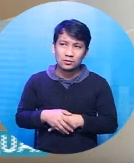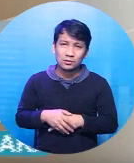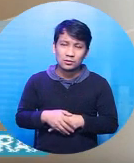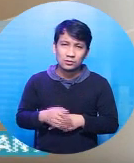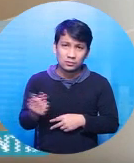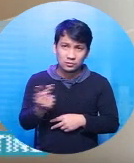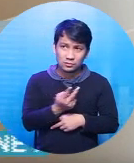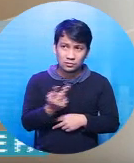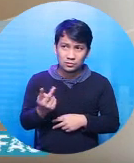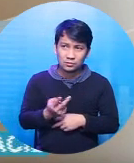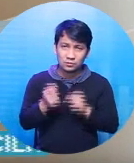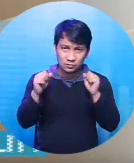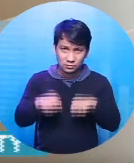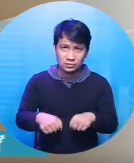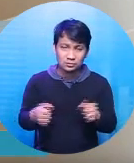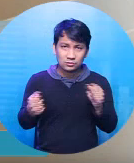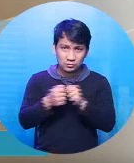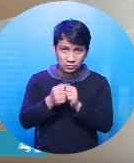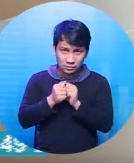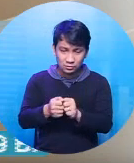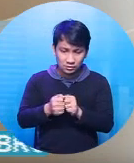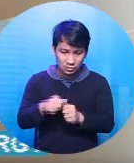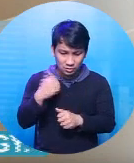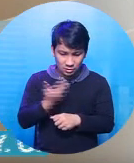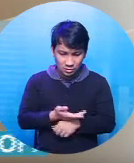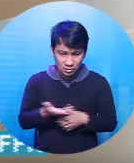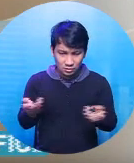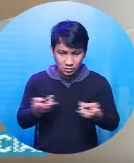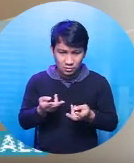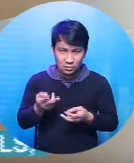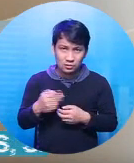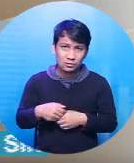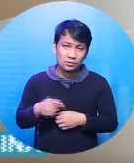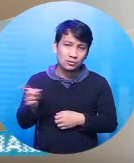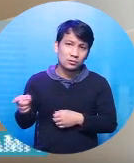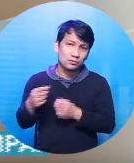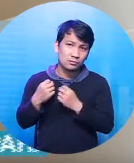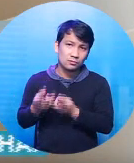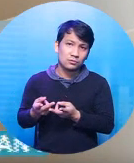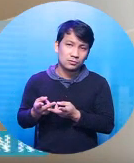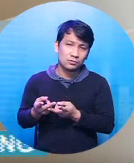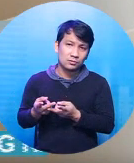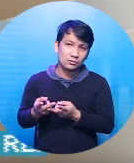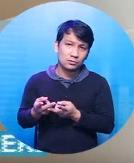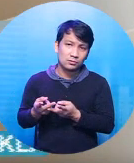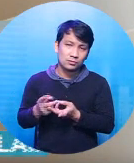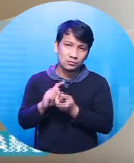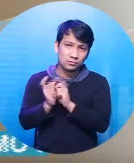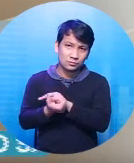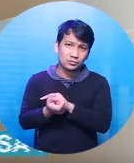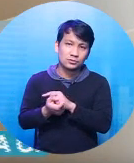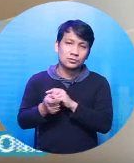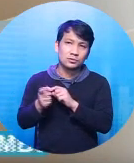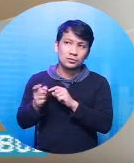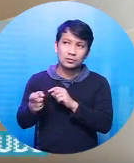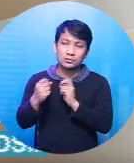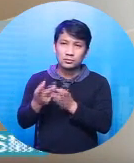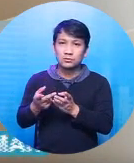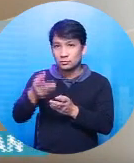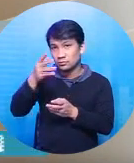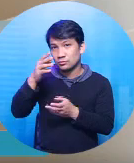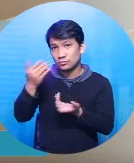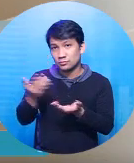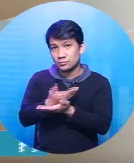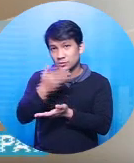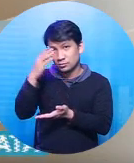na nandito sila. Tapos yung kalibin ko, siyempre, nababo yung pamamahay niya. Nagagalit sila